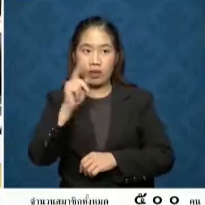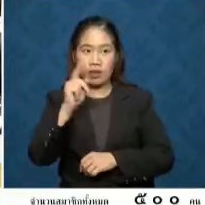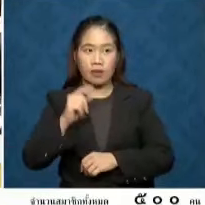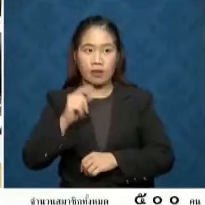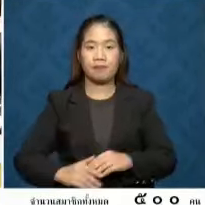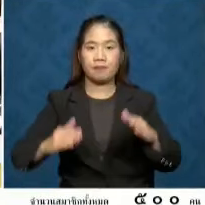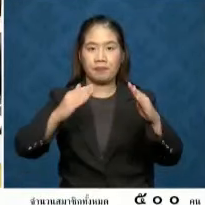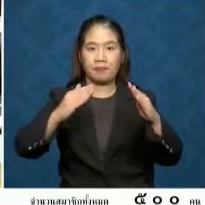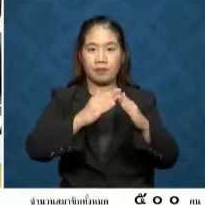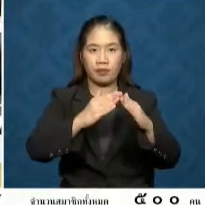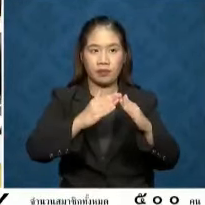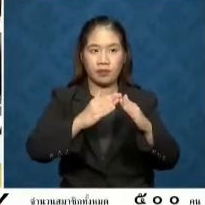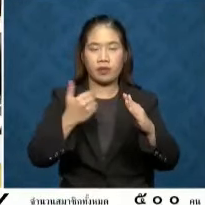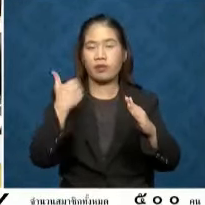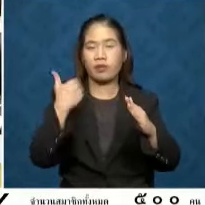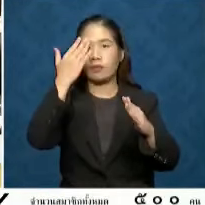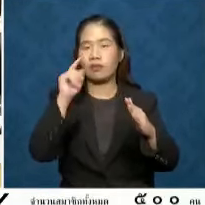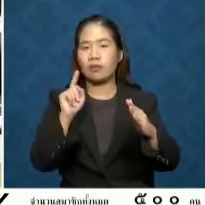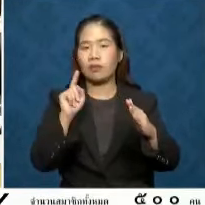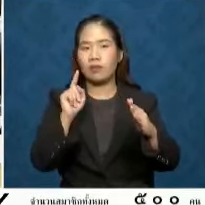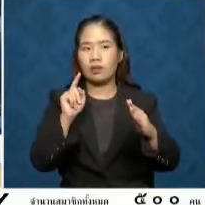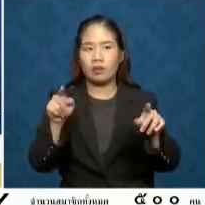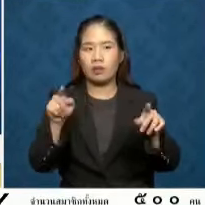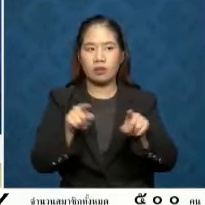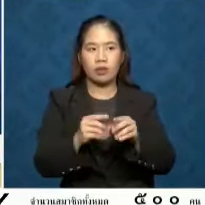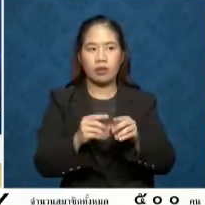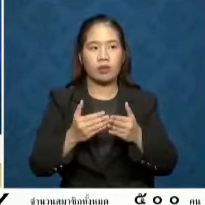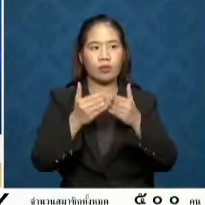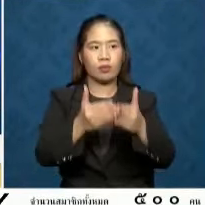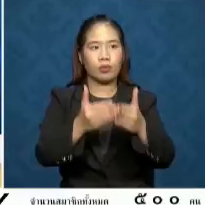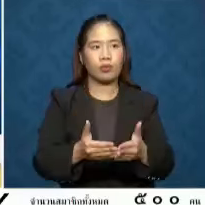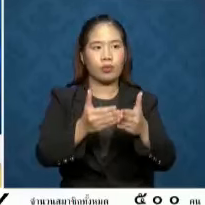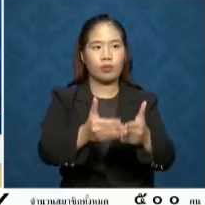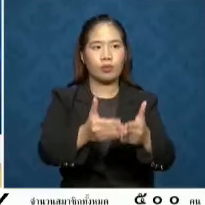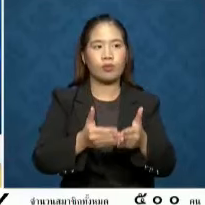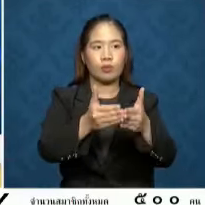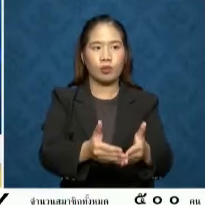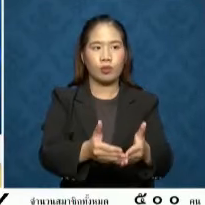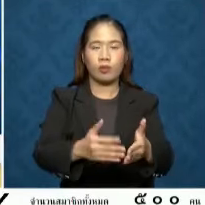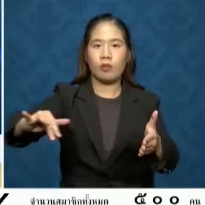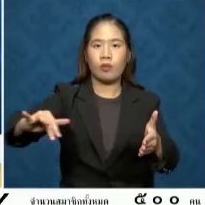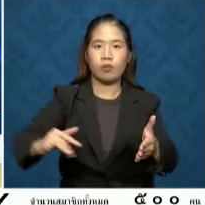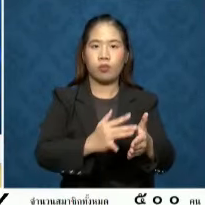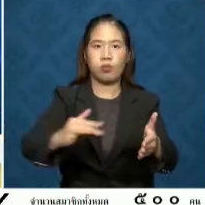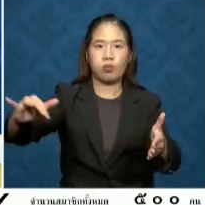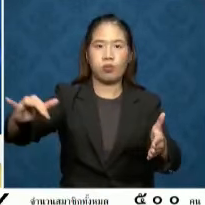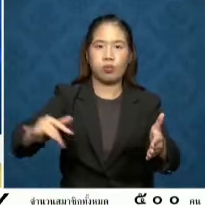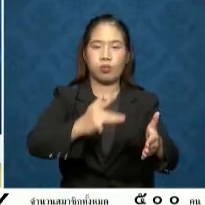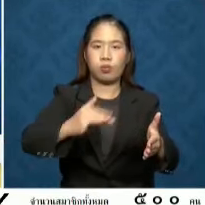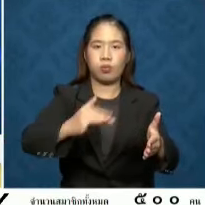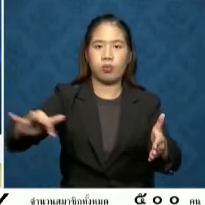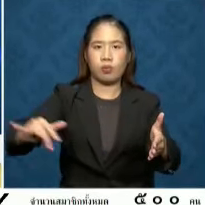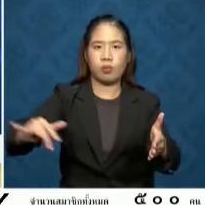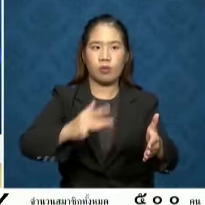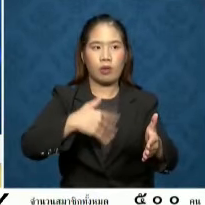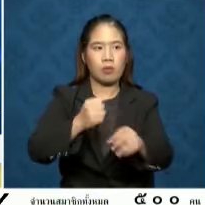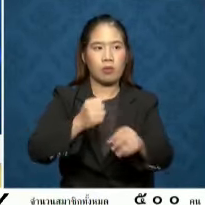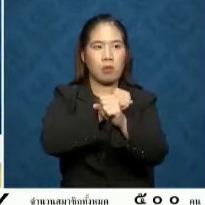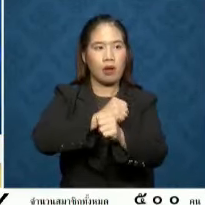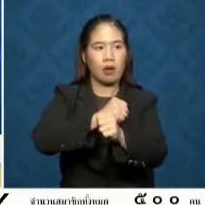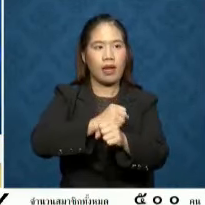างนี้ครับมีหน้าที่ชนกับคลื่นแล้วก็กระจายคลื่นออกด้านข้างเพื่อป้องกันไม่ให้น้ำเข้าไปที่ปืน